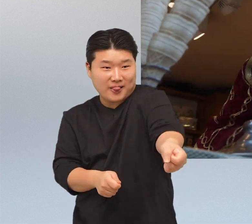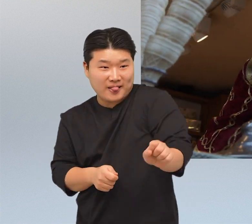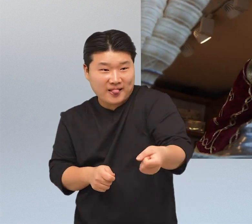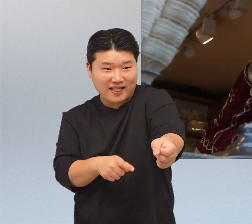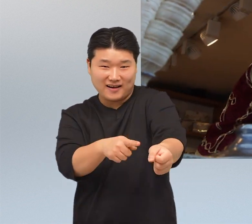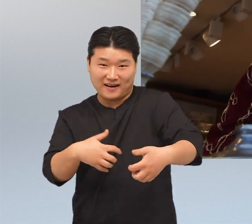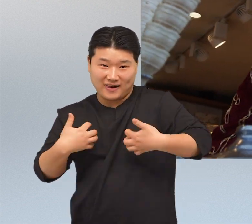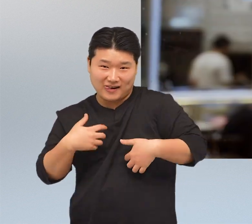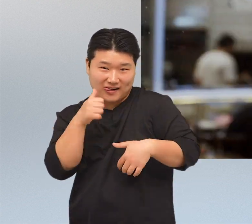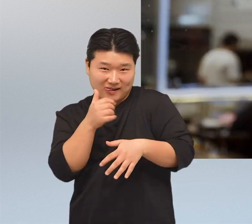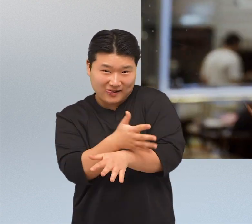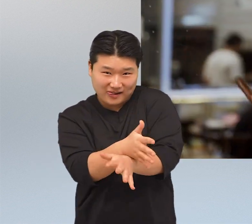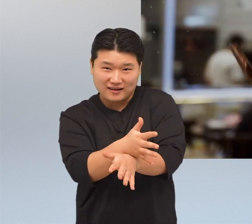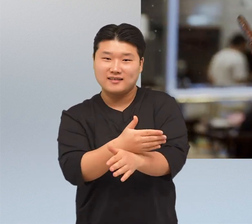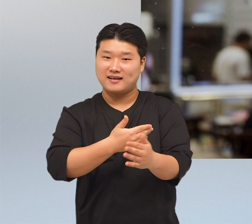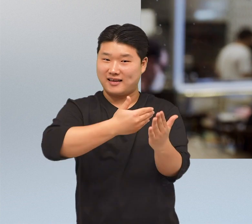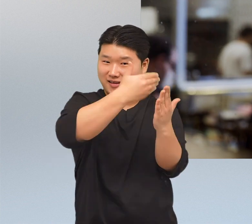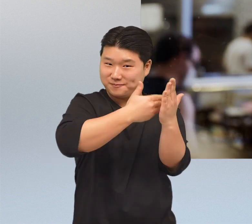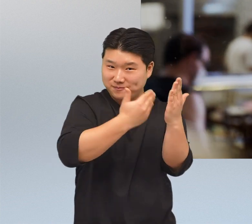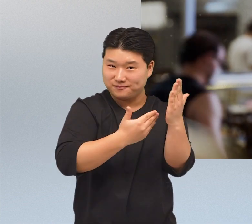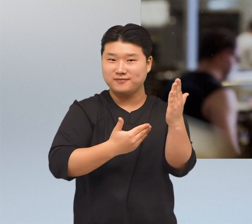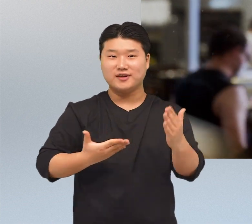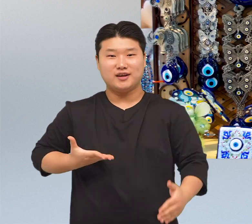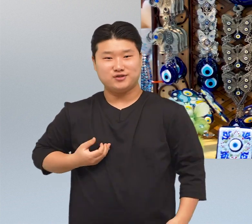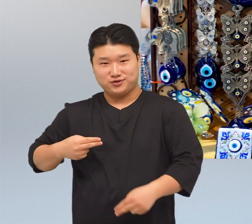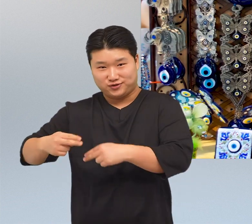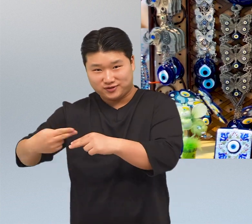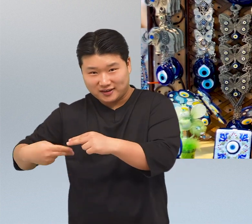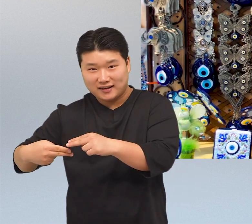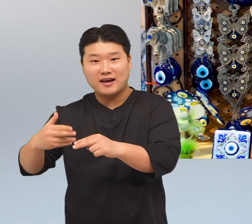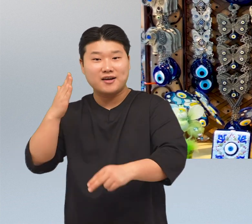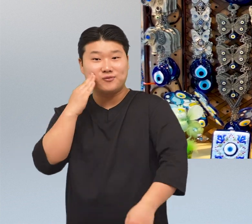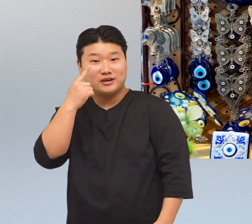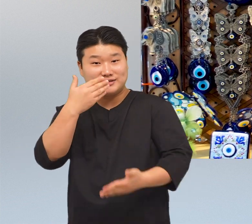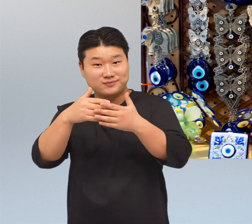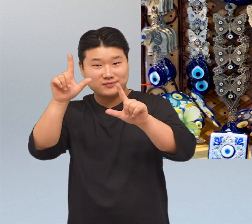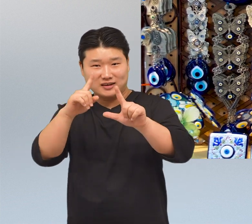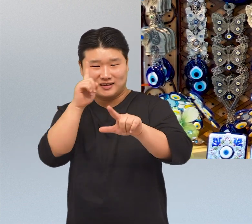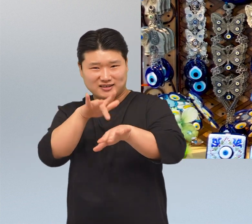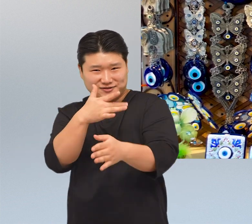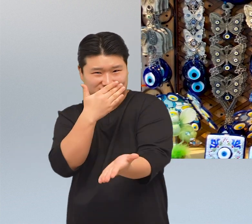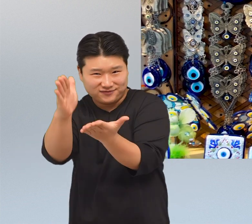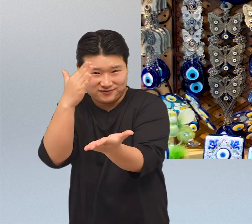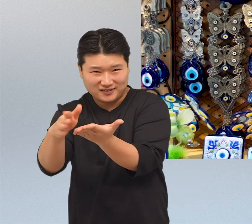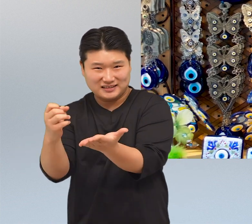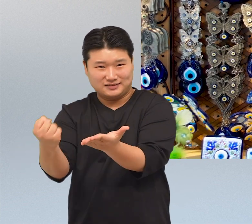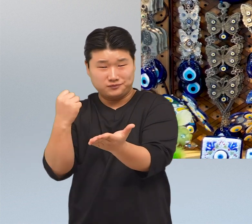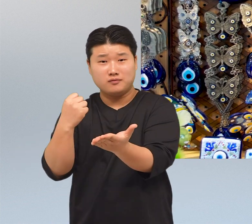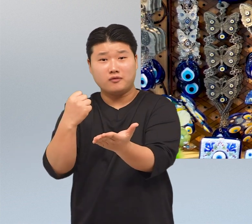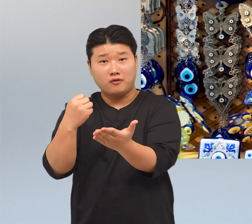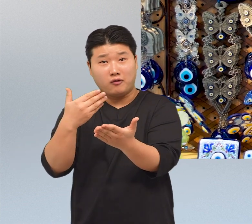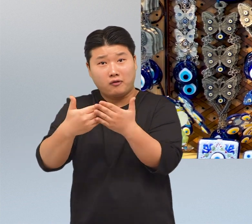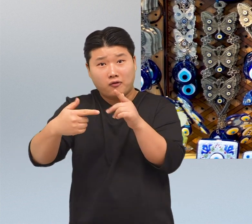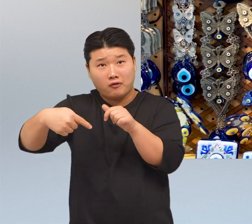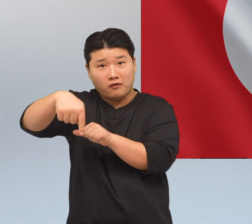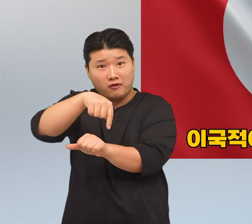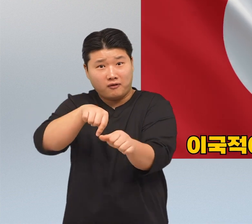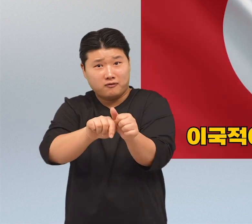아이스크림 돈두르마, 케밥과 카이막, 나쁜 기운을 막아주는 파란 눈 나자르